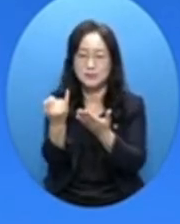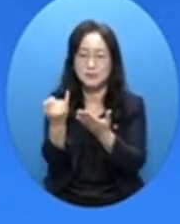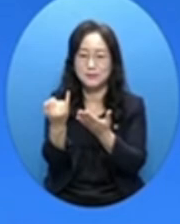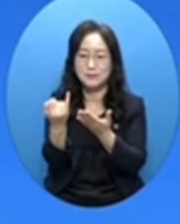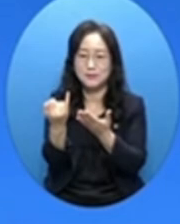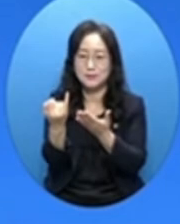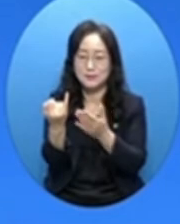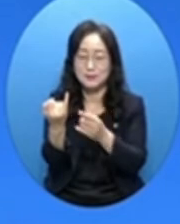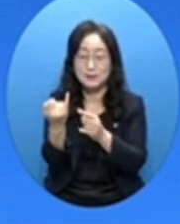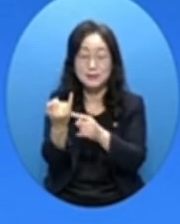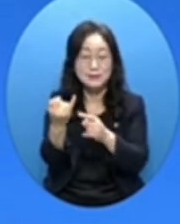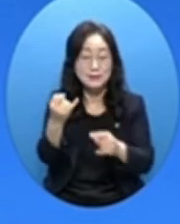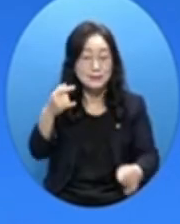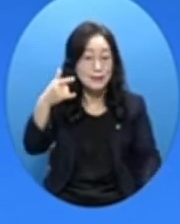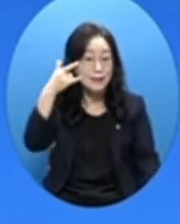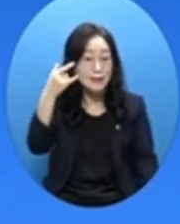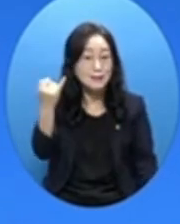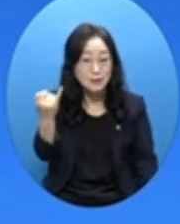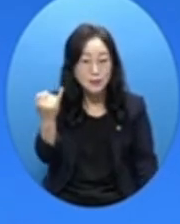헬렌 켈러를